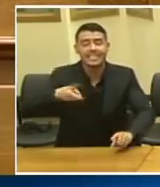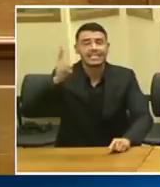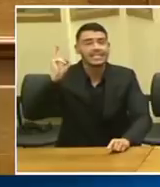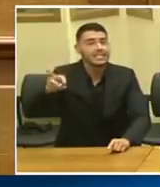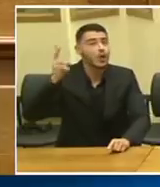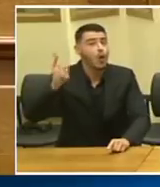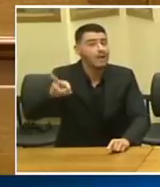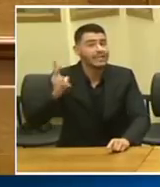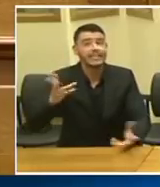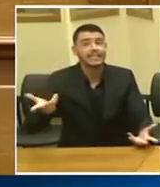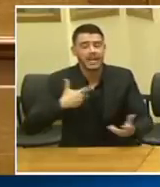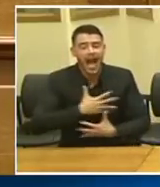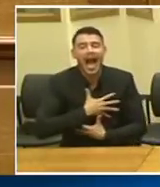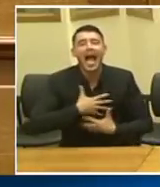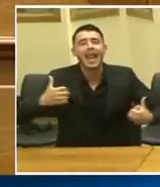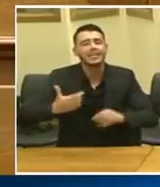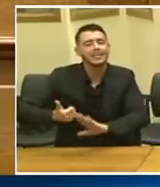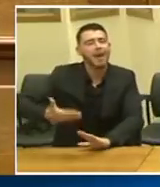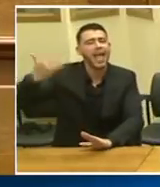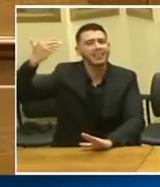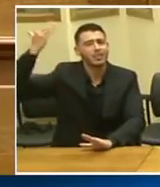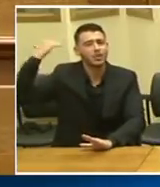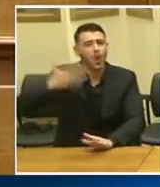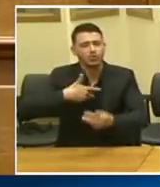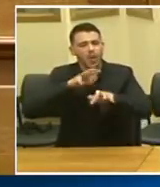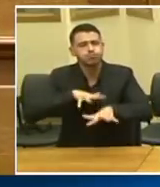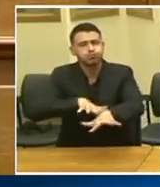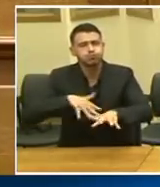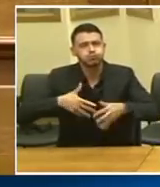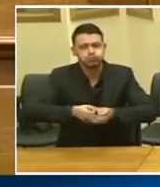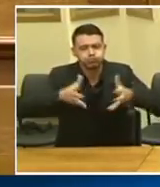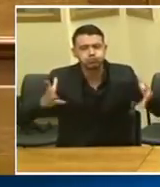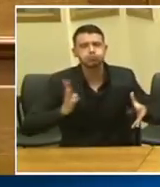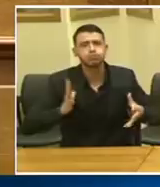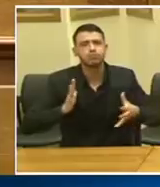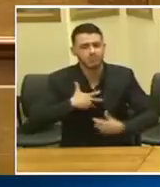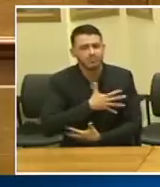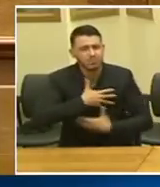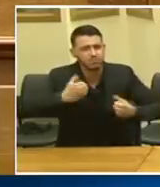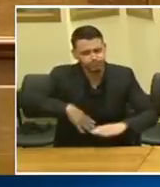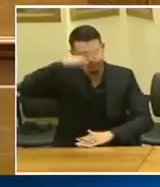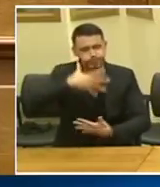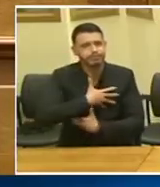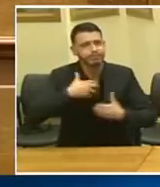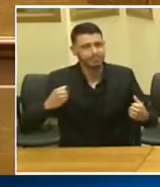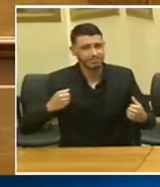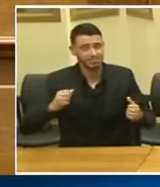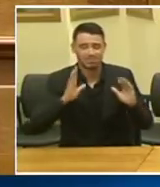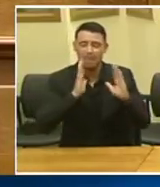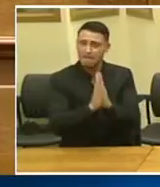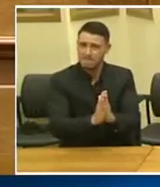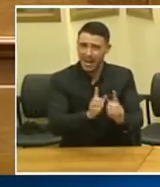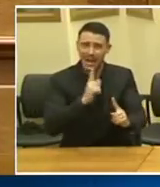των αγανακτισμένων. Στο μεγαλειώδες κίνημα των αγανακτισμένων, εάν έχετε λίγη ψυχραιμία και με